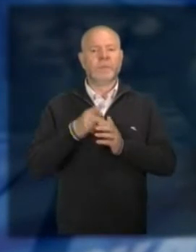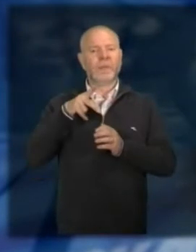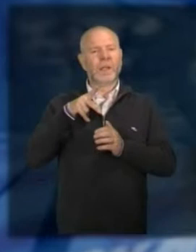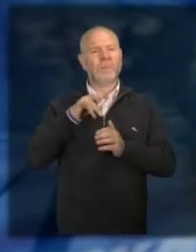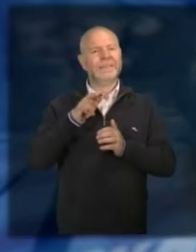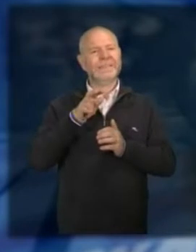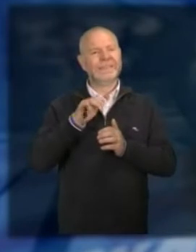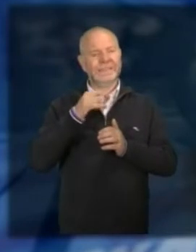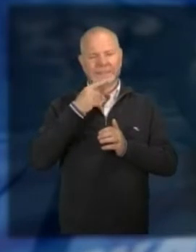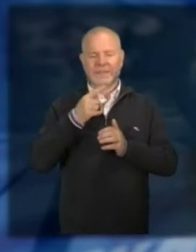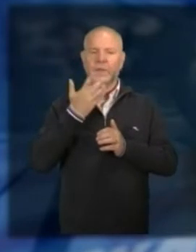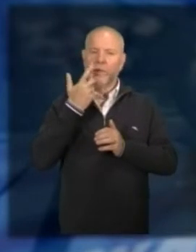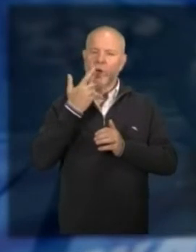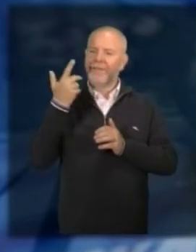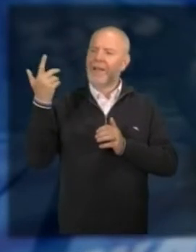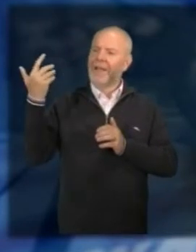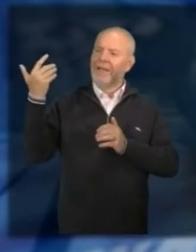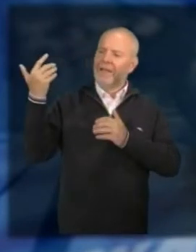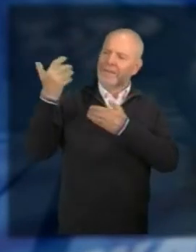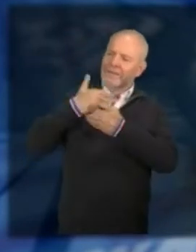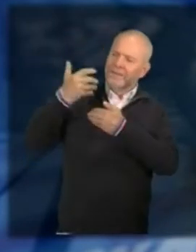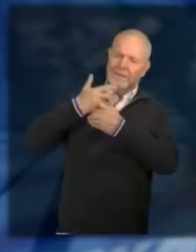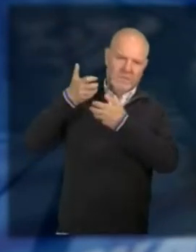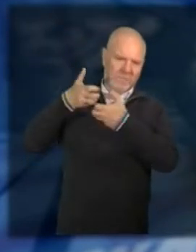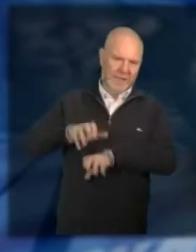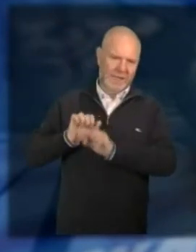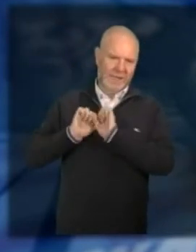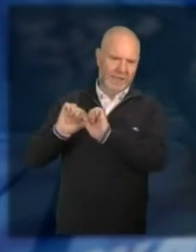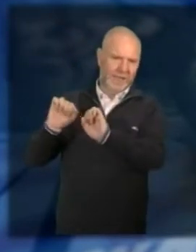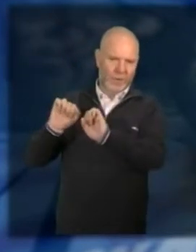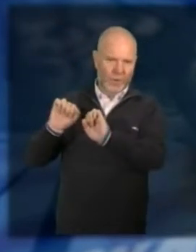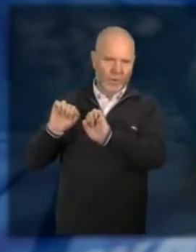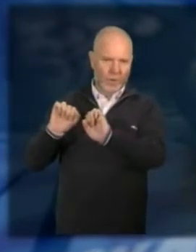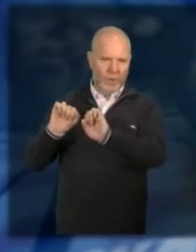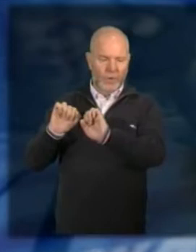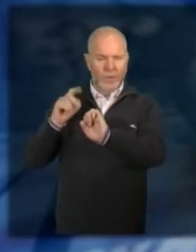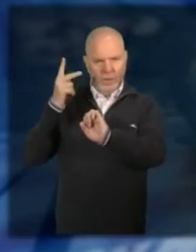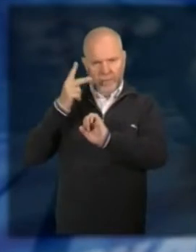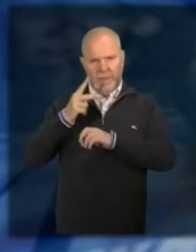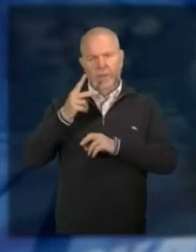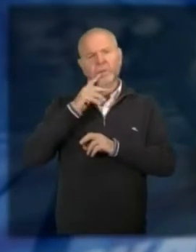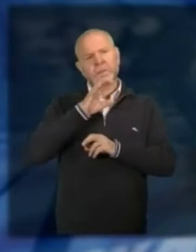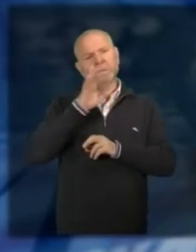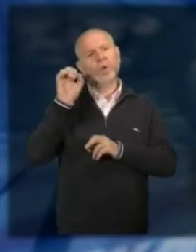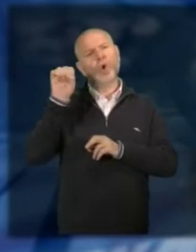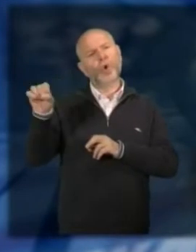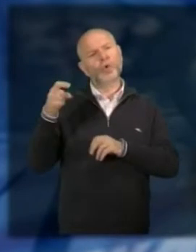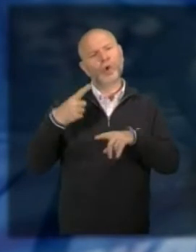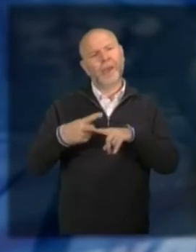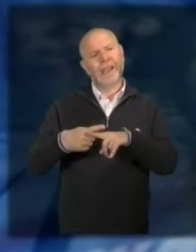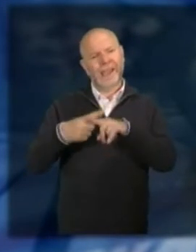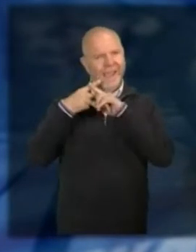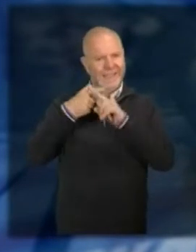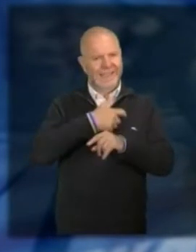campagna tesa a ridurre il numero di richiedenti asilo in città, anche accusando più volte la precedente amministrazione di centrosinistra di